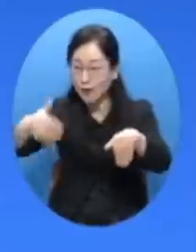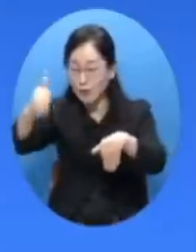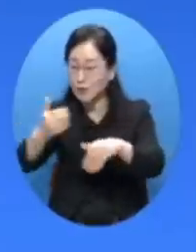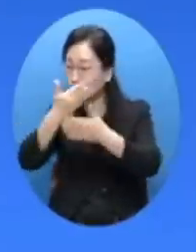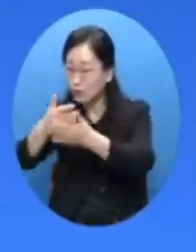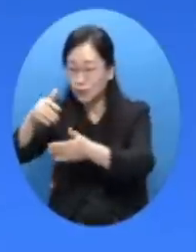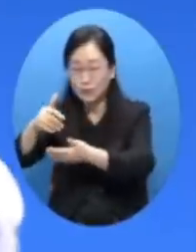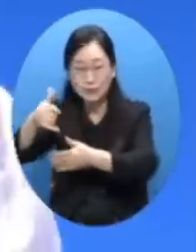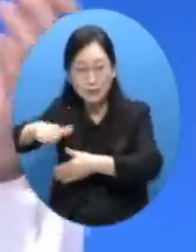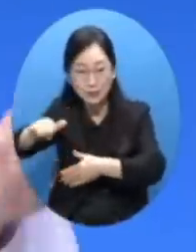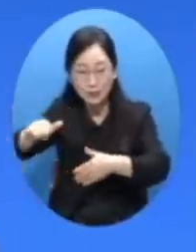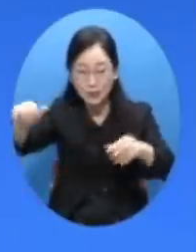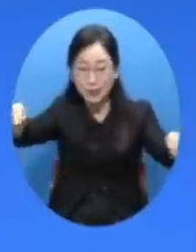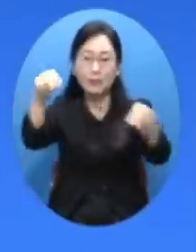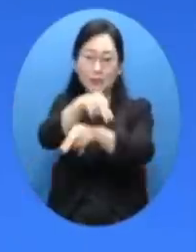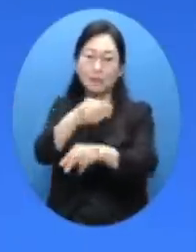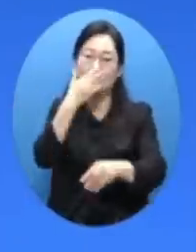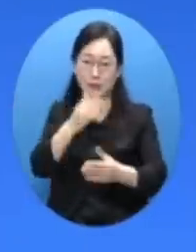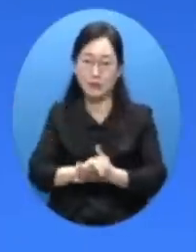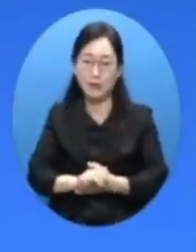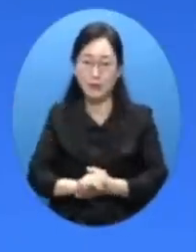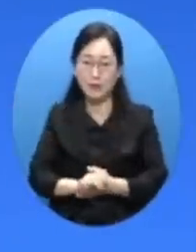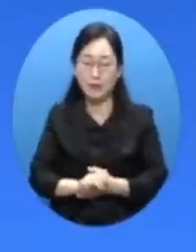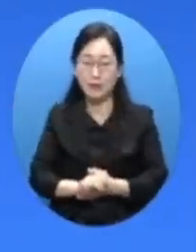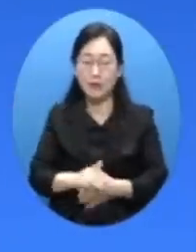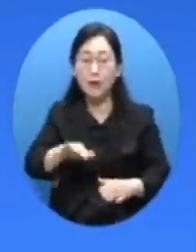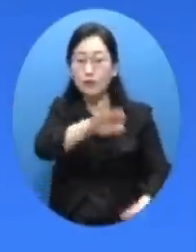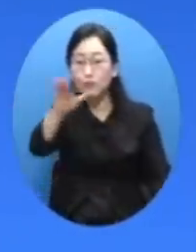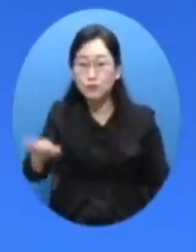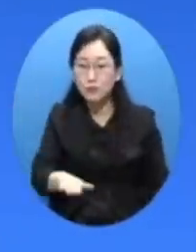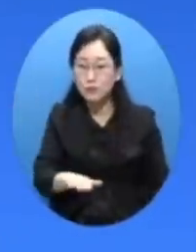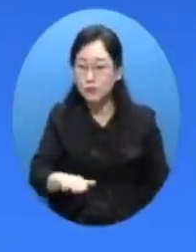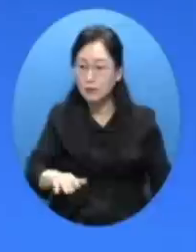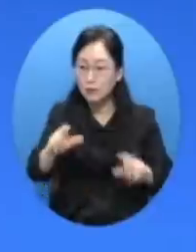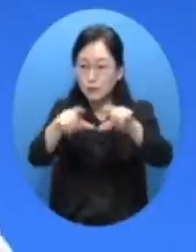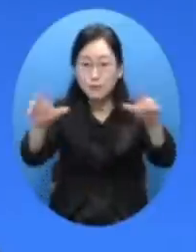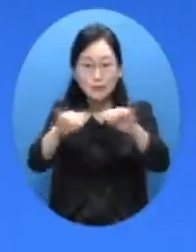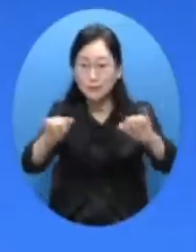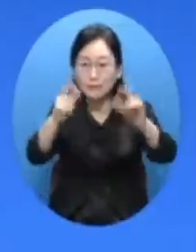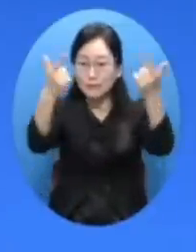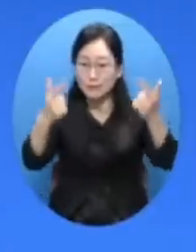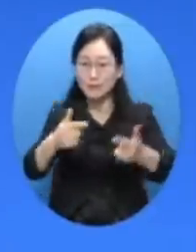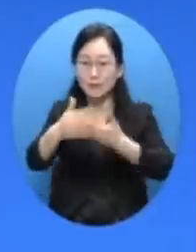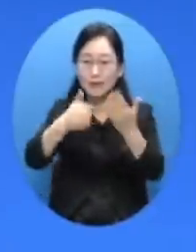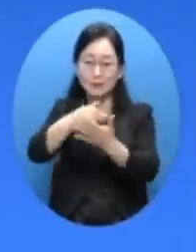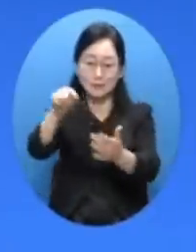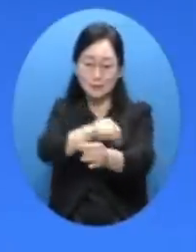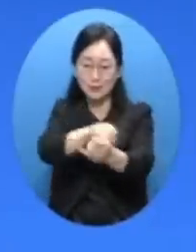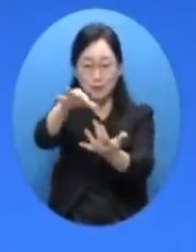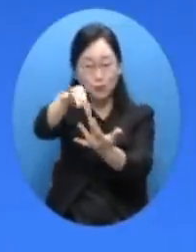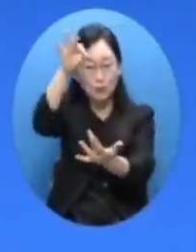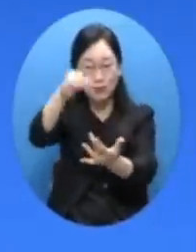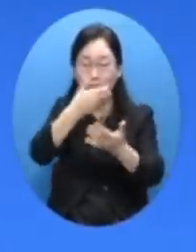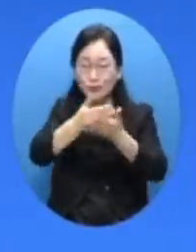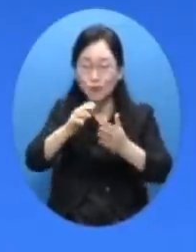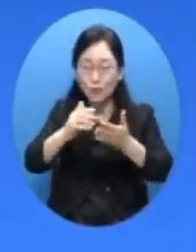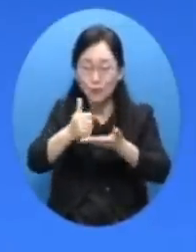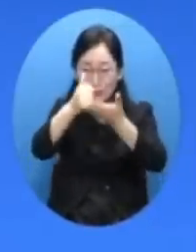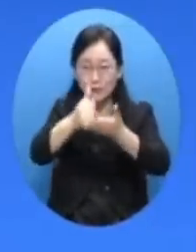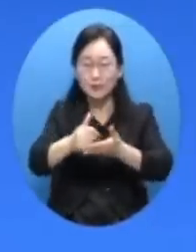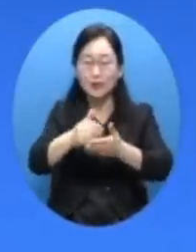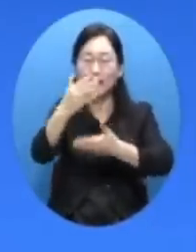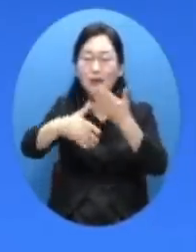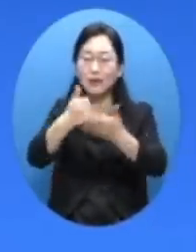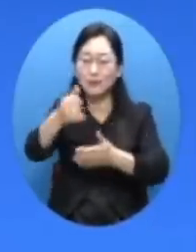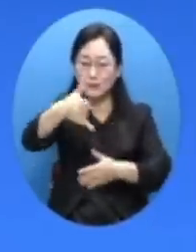자녀로 신분이 바뀌어지는 것입니다. 우리는 보통 사람들이 아닙니다. 함께 택함 받은 존귀한 하나님의